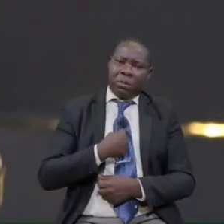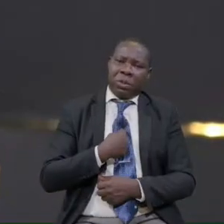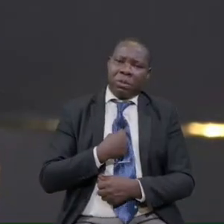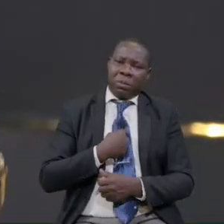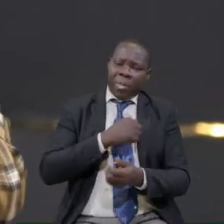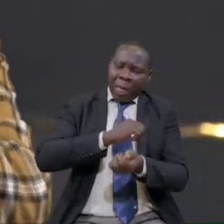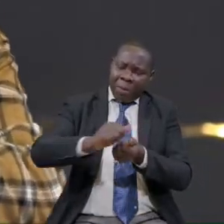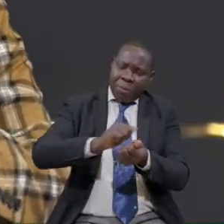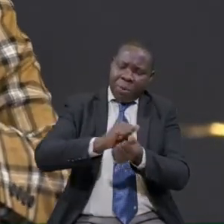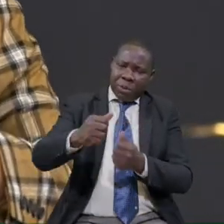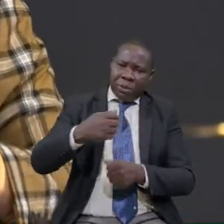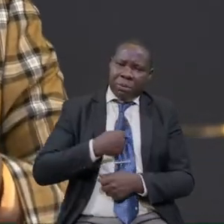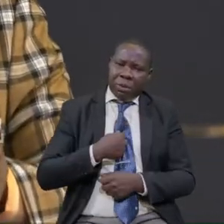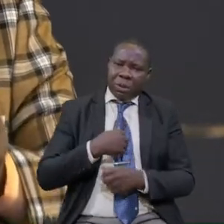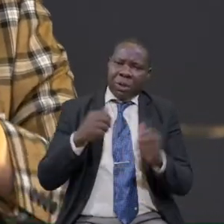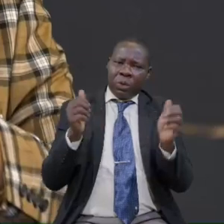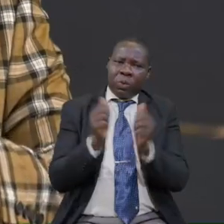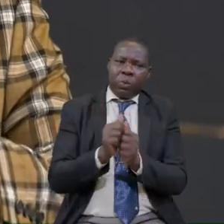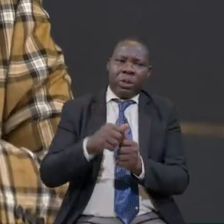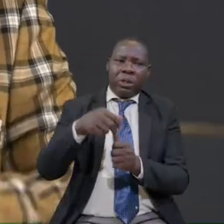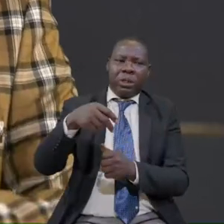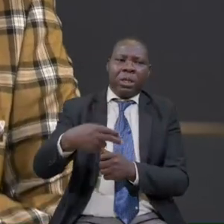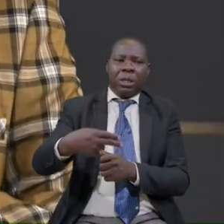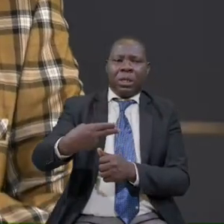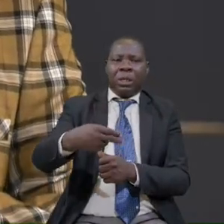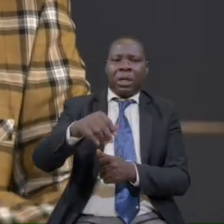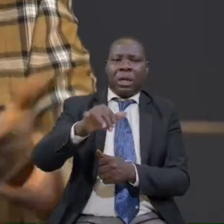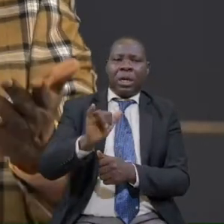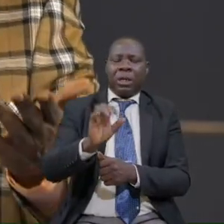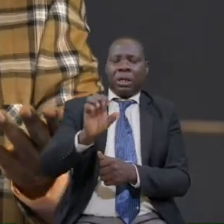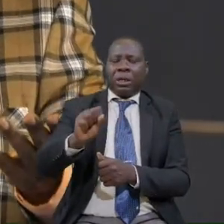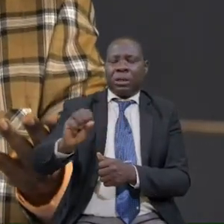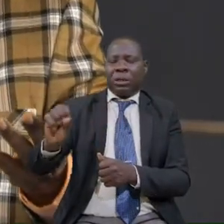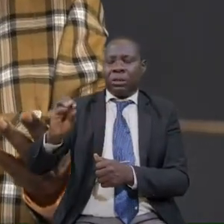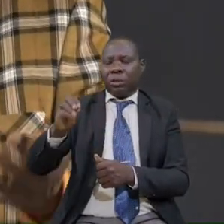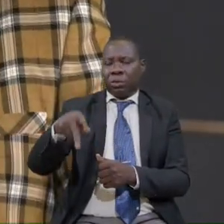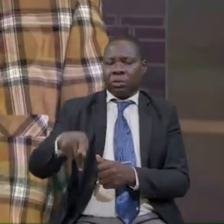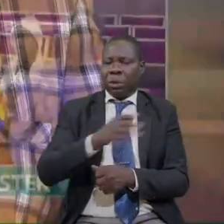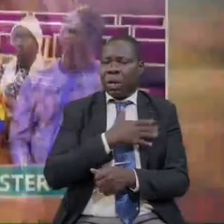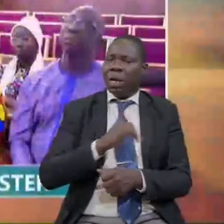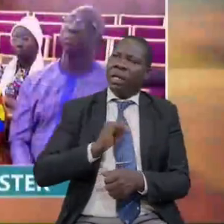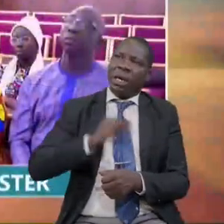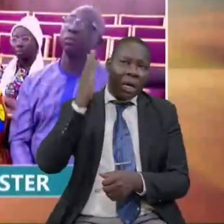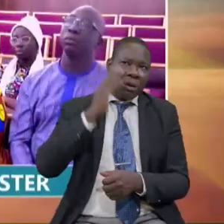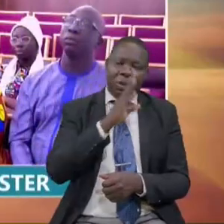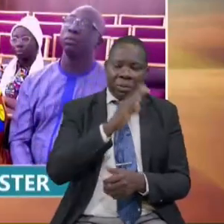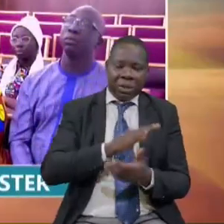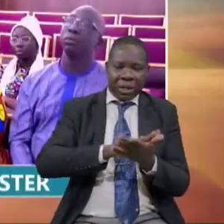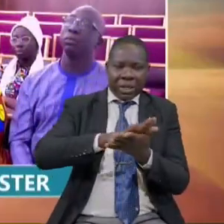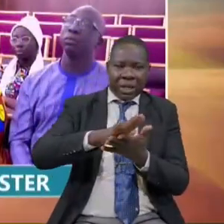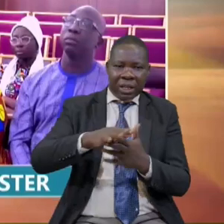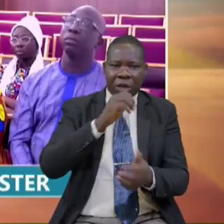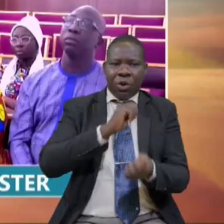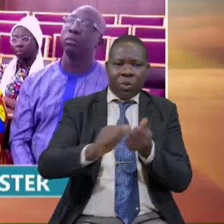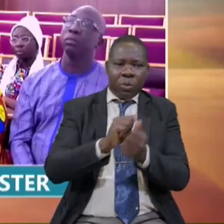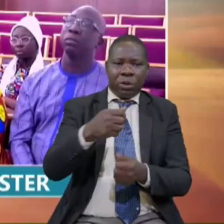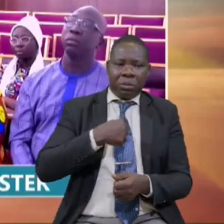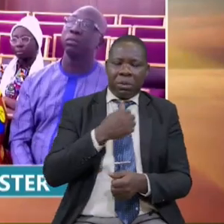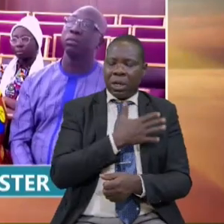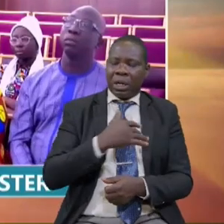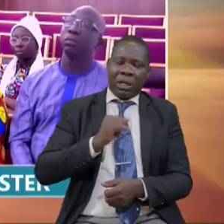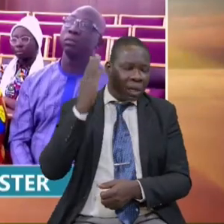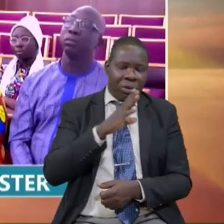purifie-moi avec l'hysope et je serai pur. Lave-moi et je serai plus blanc